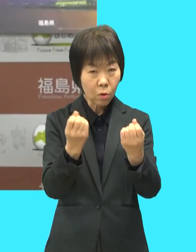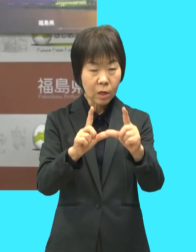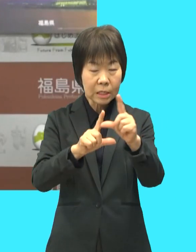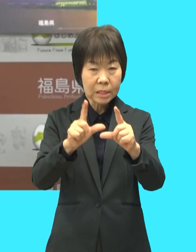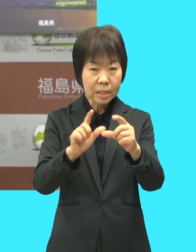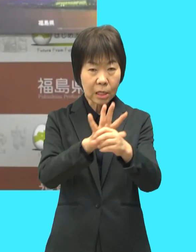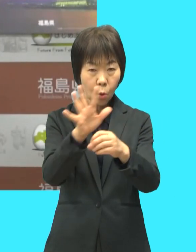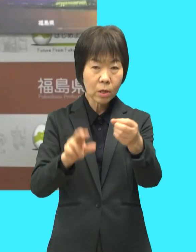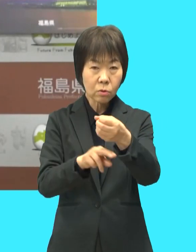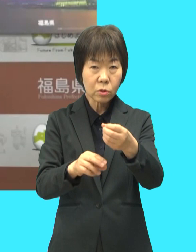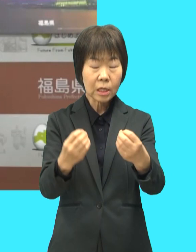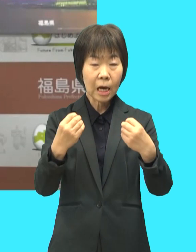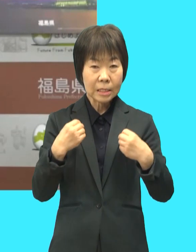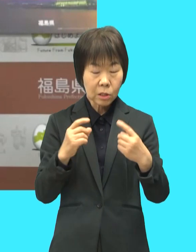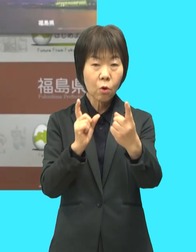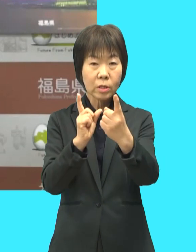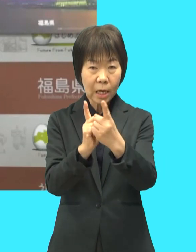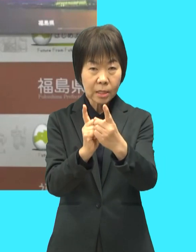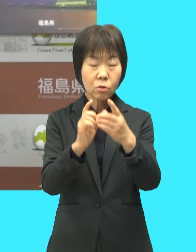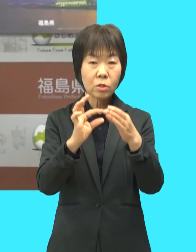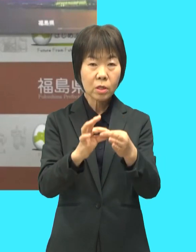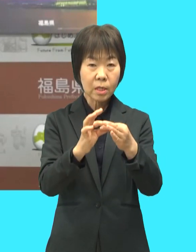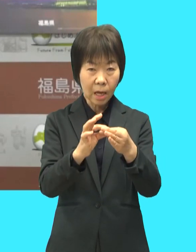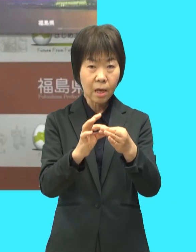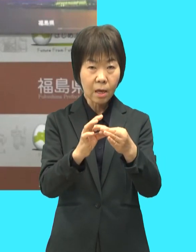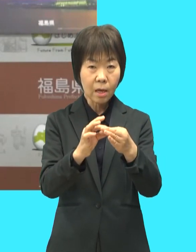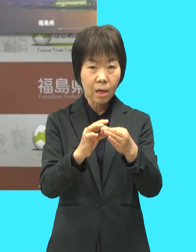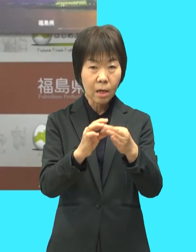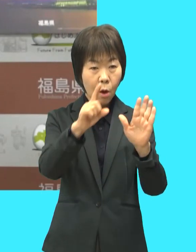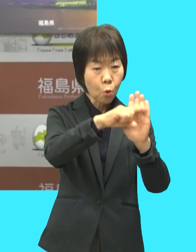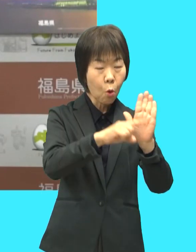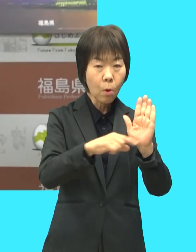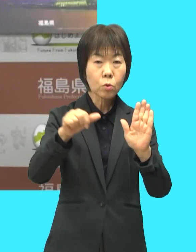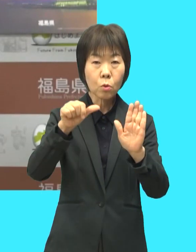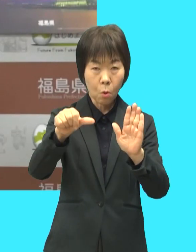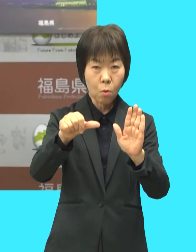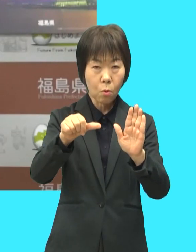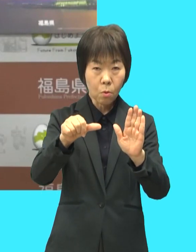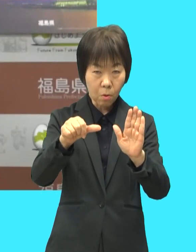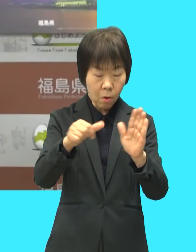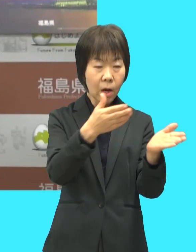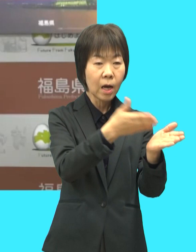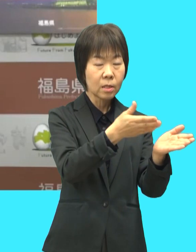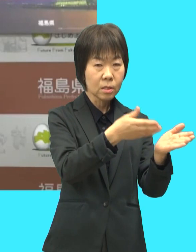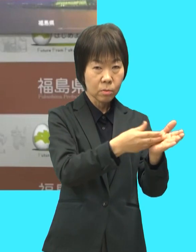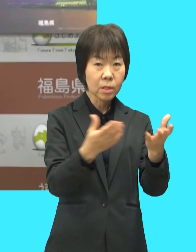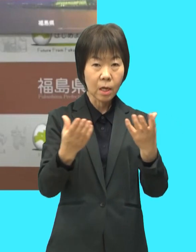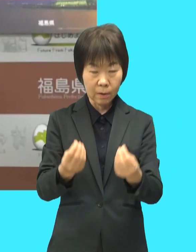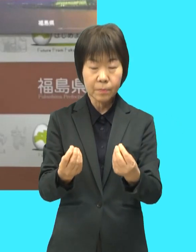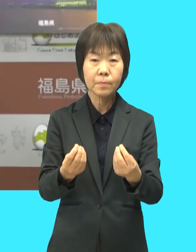コロナウイルス感染症対策について重要な5項目について 具体的なお話をさせていただきました